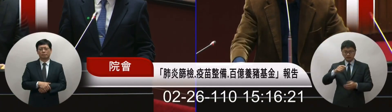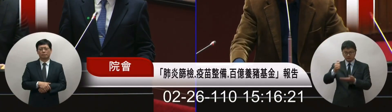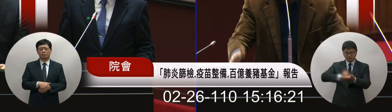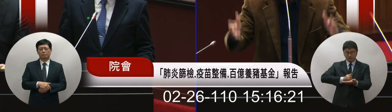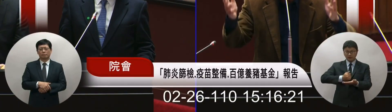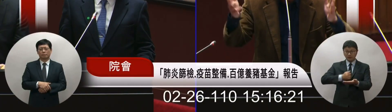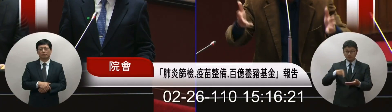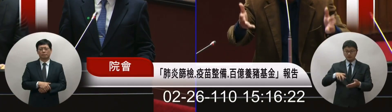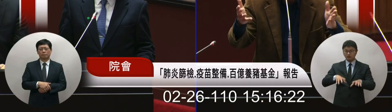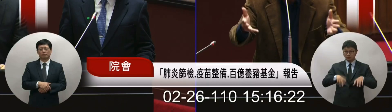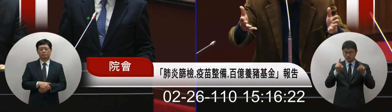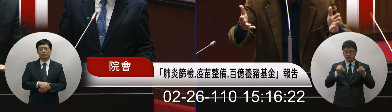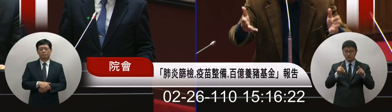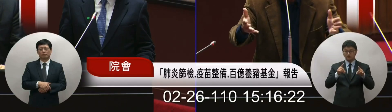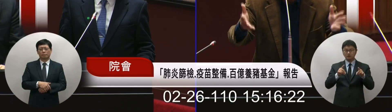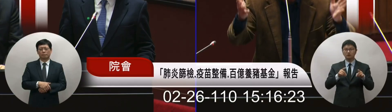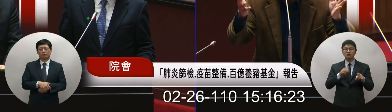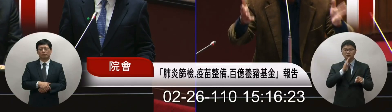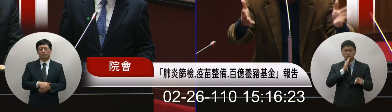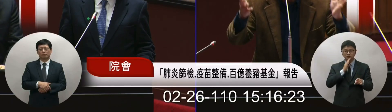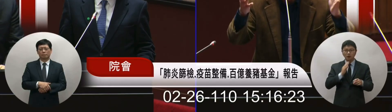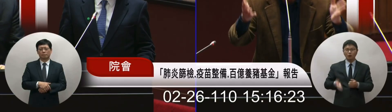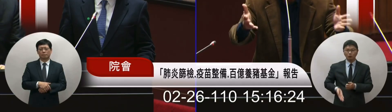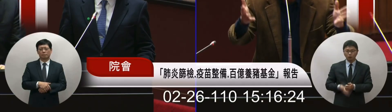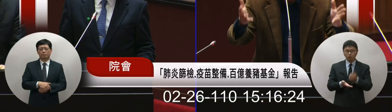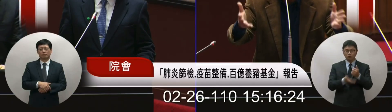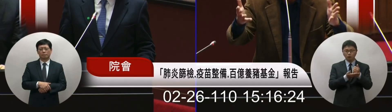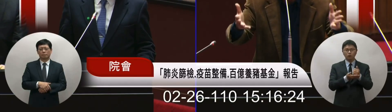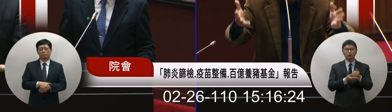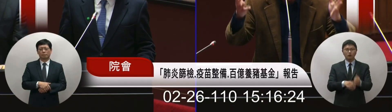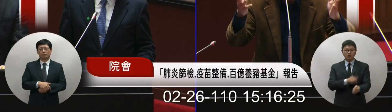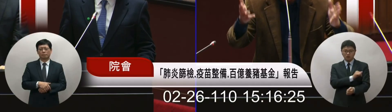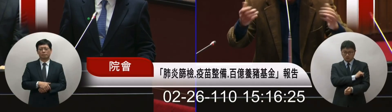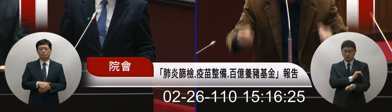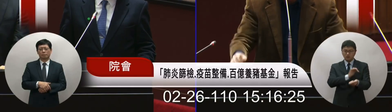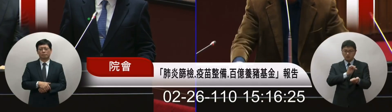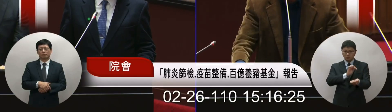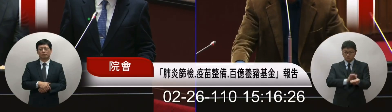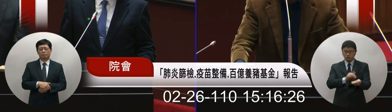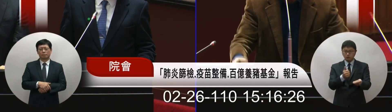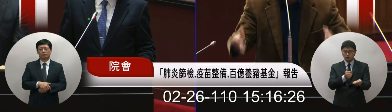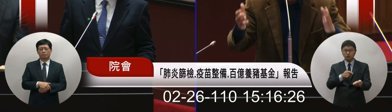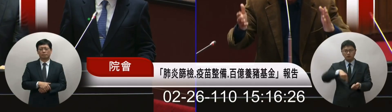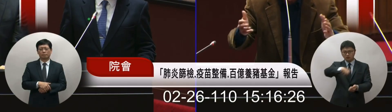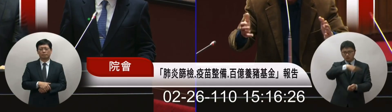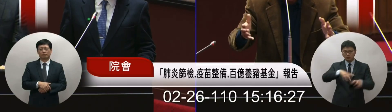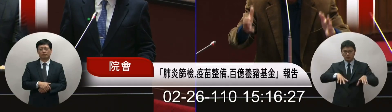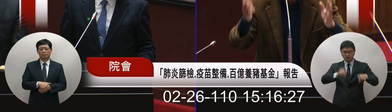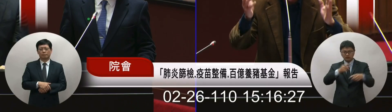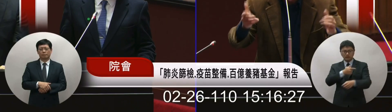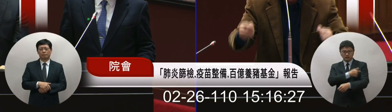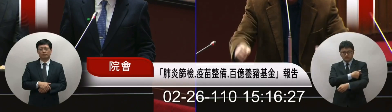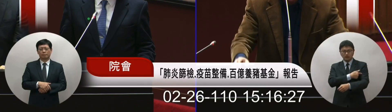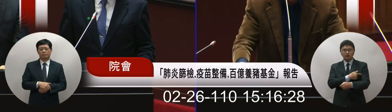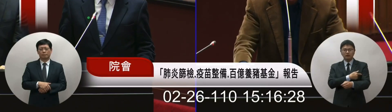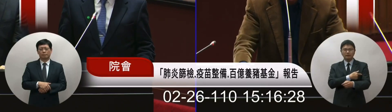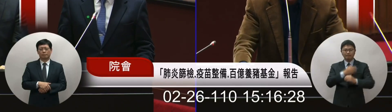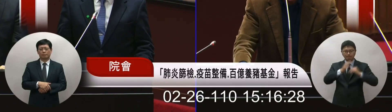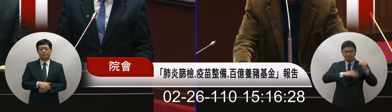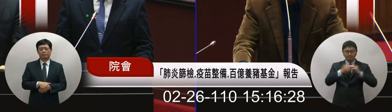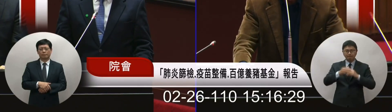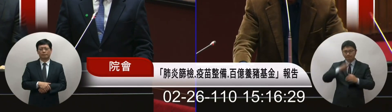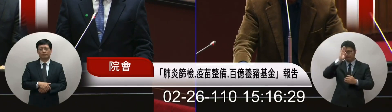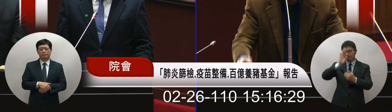了，应该普遍的鼓励最少医护人员先打，对他们有帮助，对防疫有帮